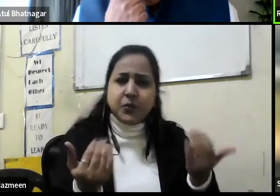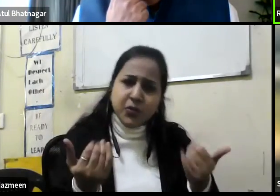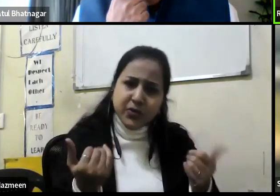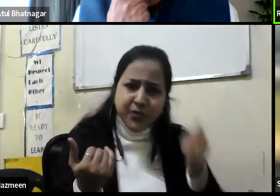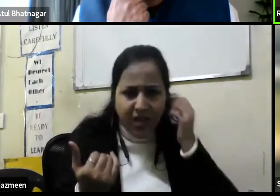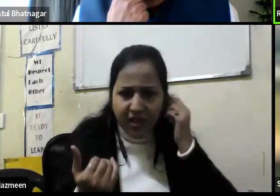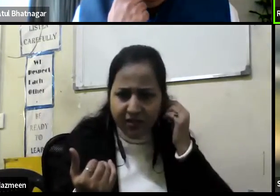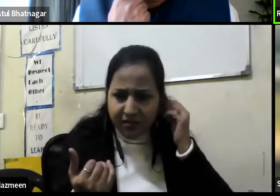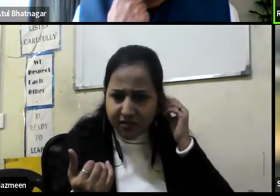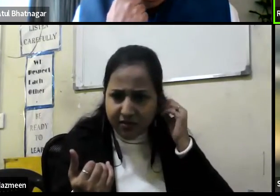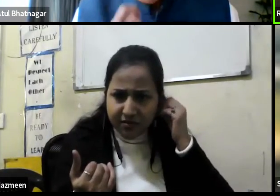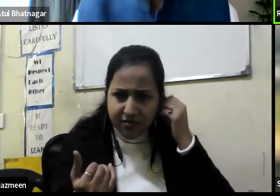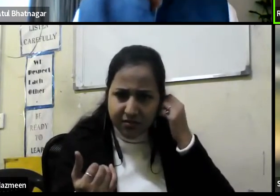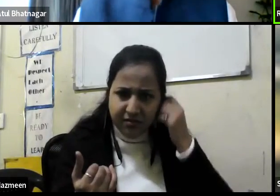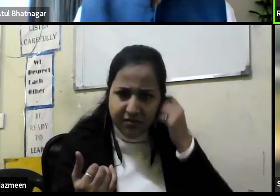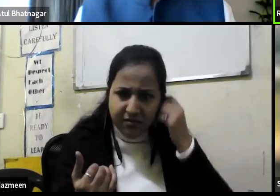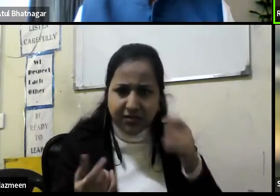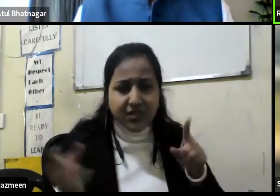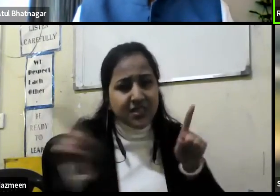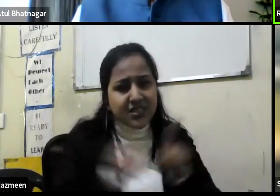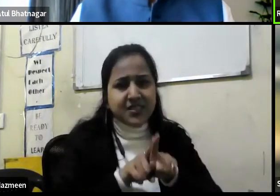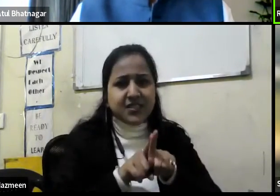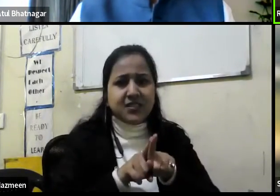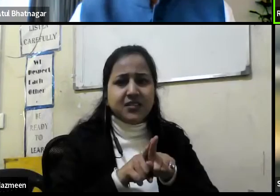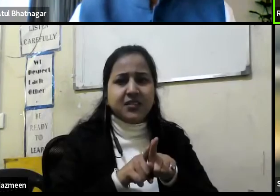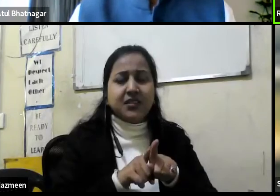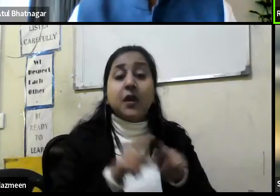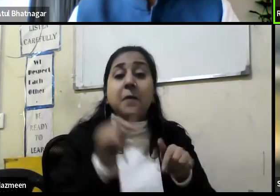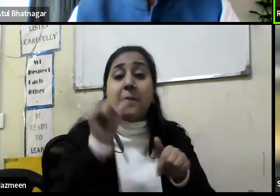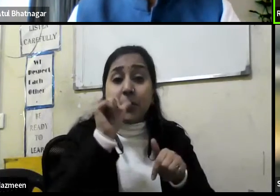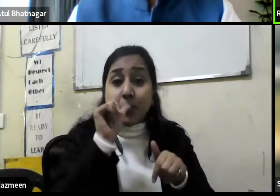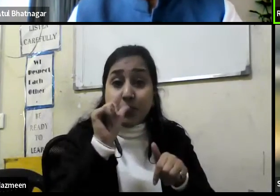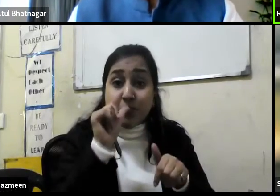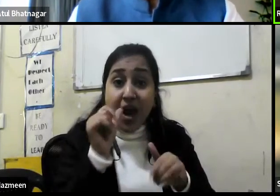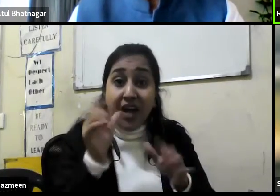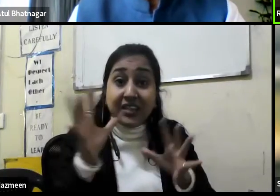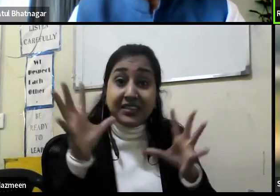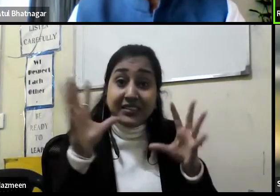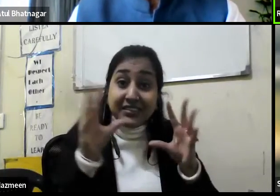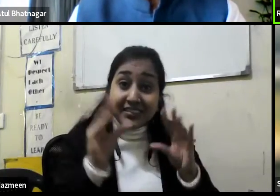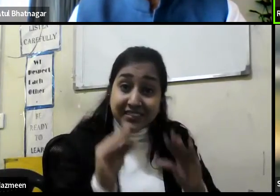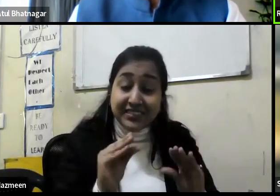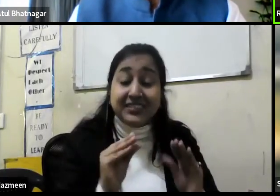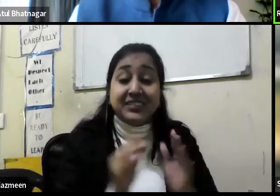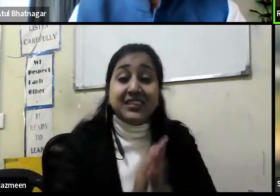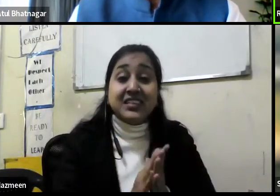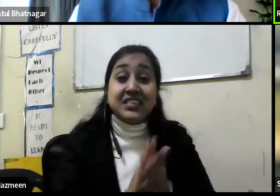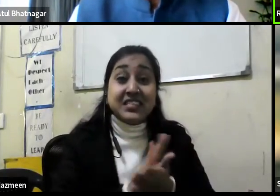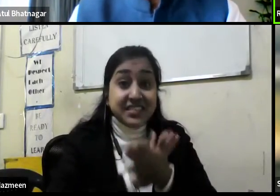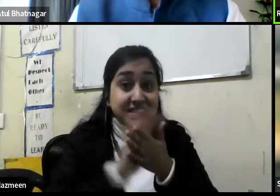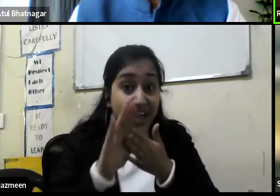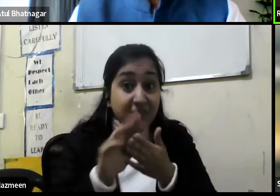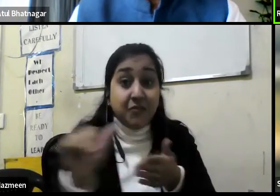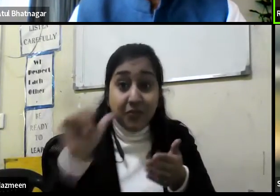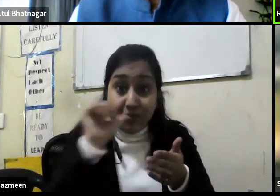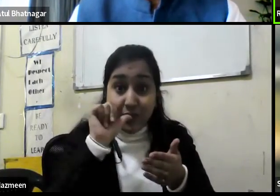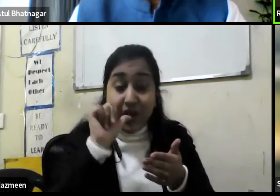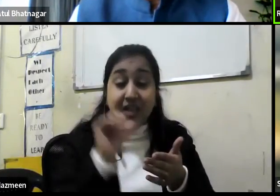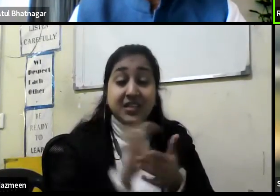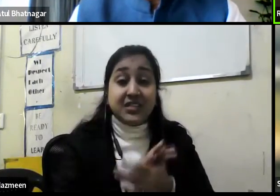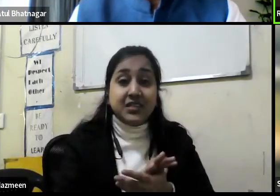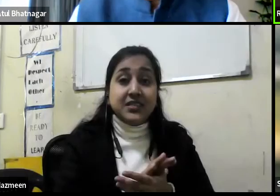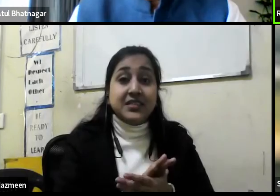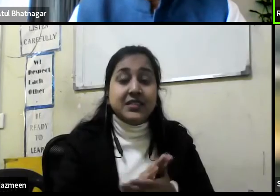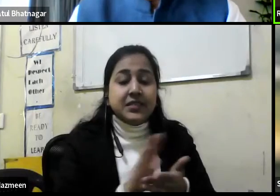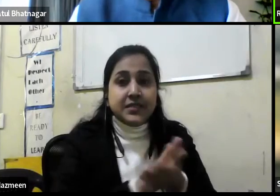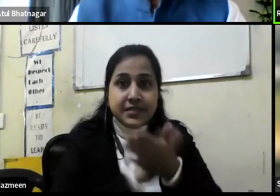है. और यही जंगल पानी भी इकट्ठा करेगा और हमें साफ पानी भी देगा, साफ ऑक्सीजन देगा. ऑक्सीजन फैक्ट्री की